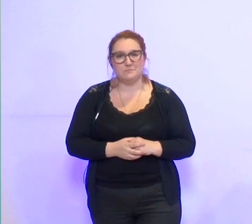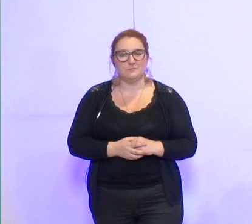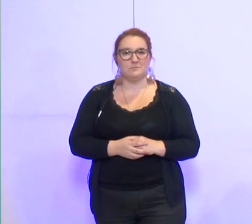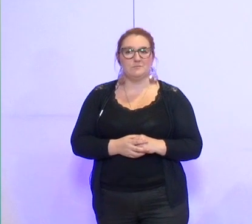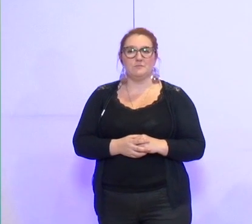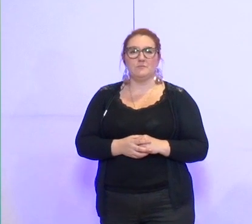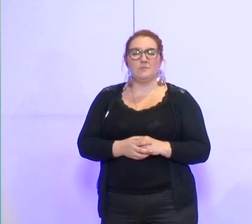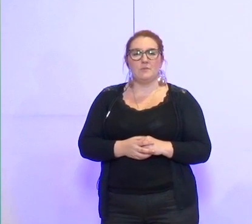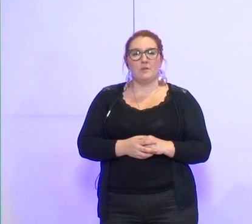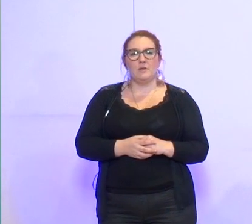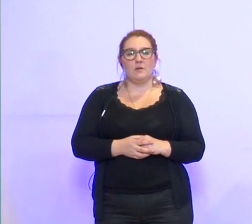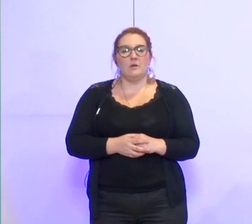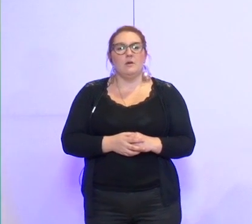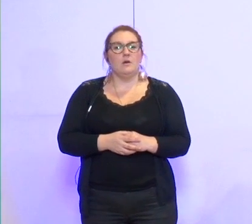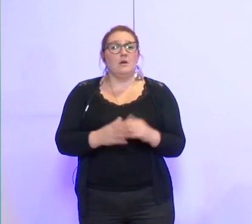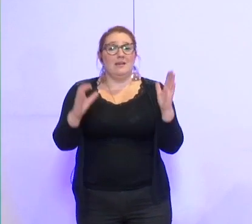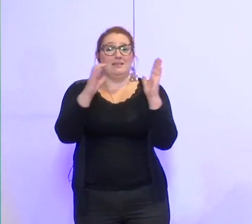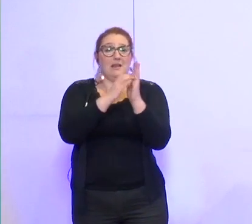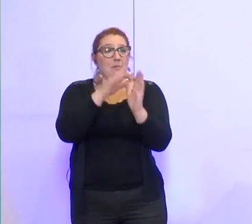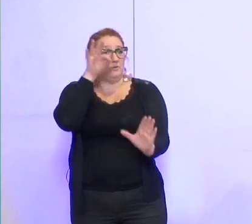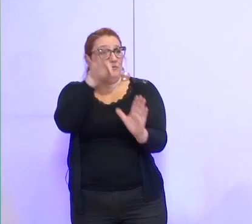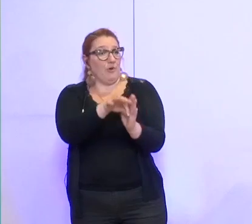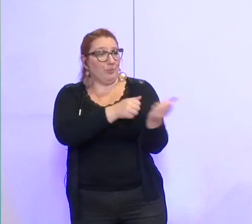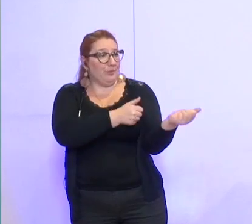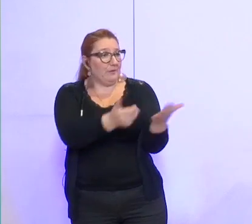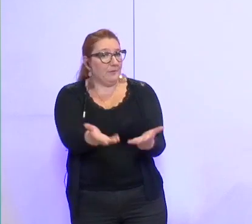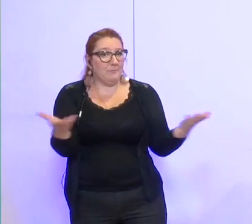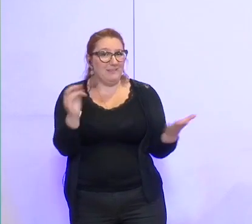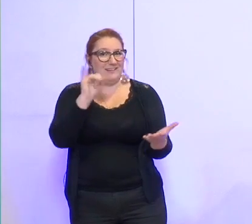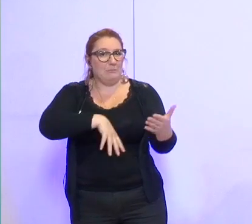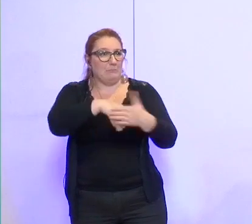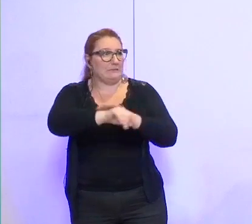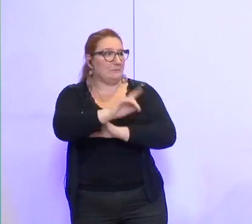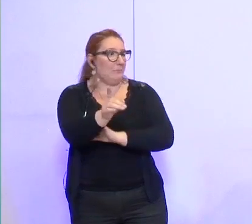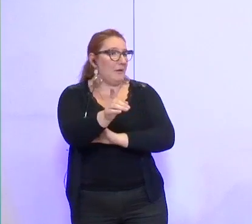Je mets cette délibération aux voix. Qui ne prend pas part au vote ?